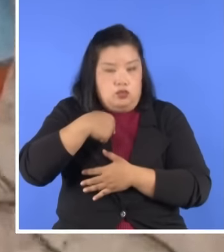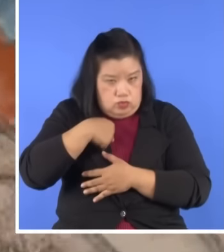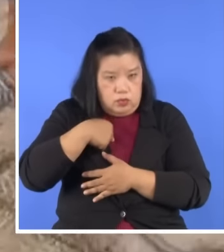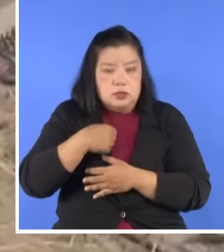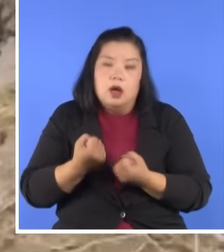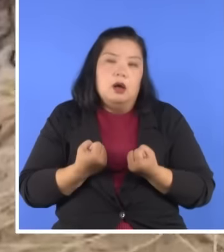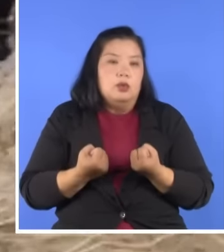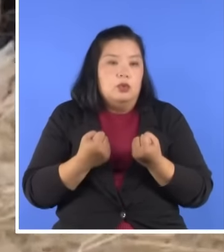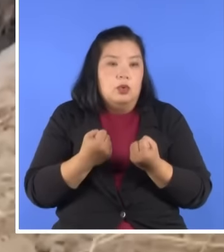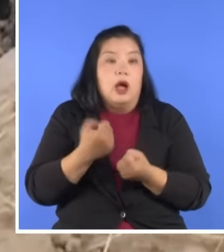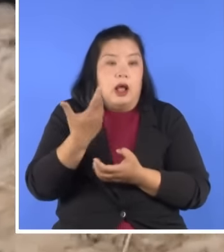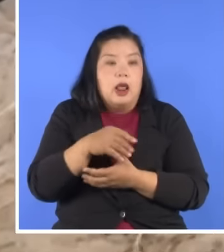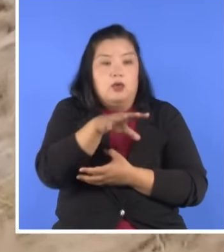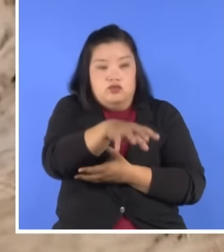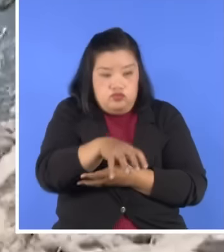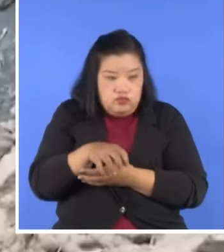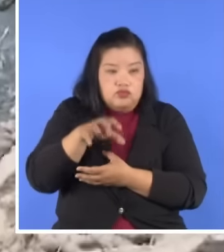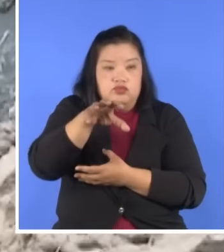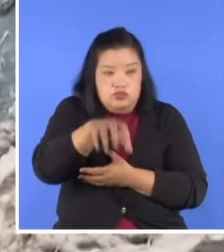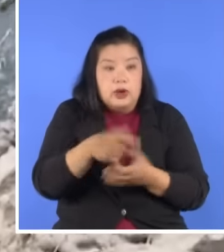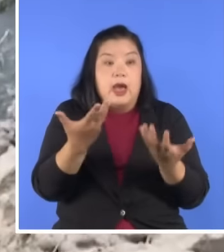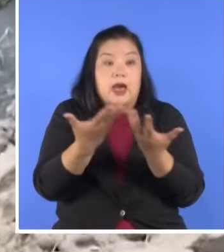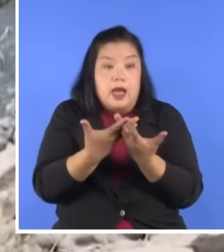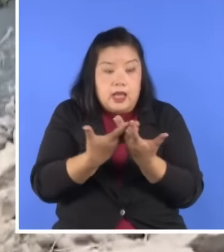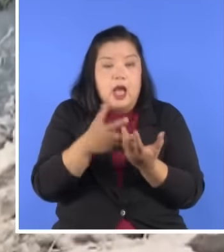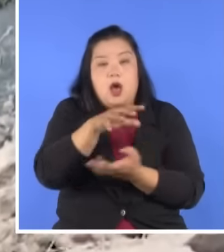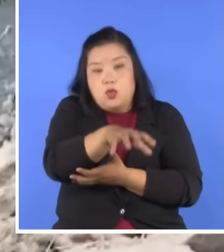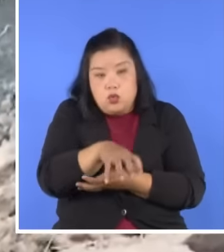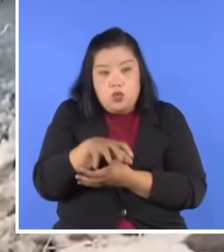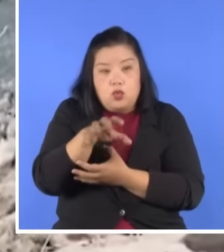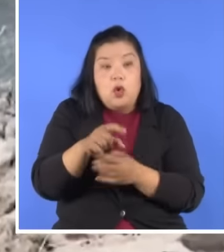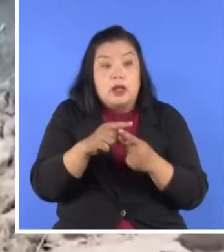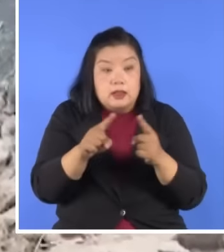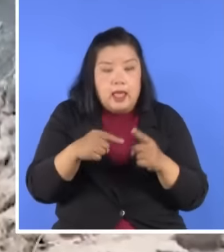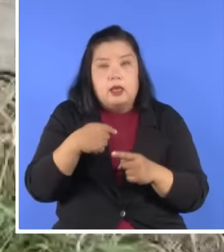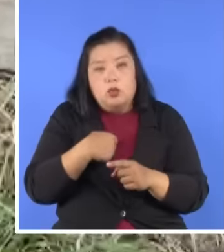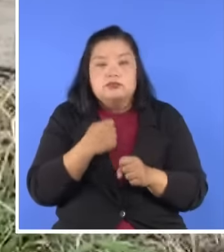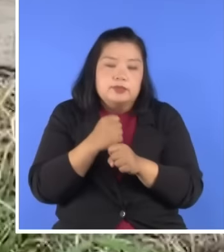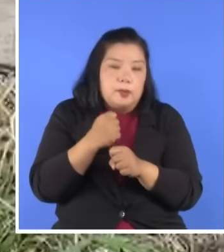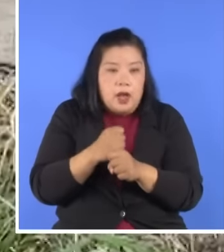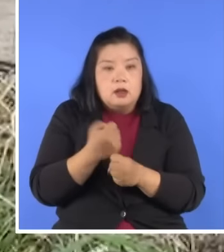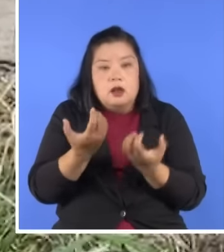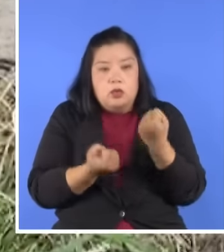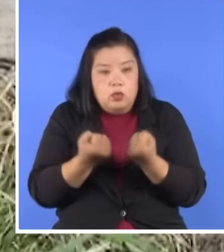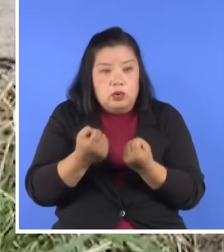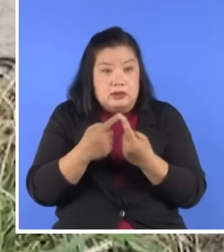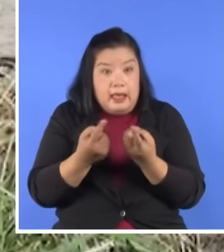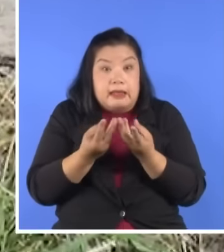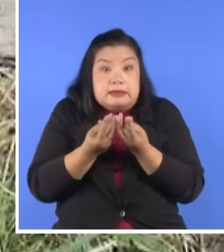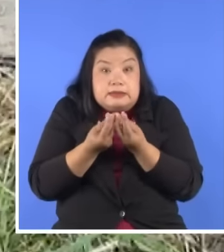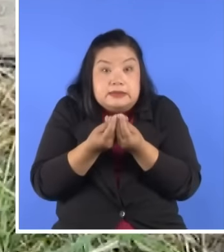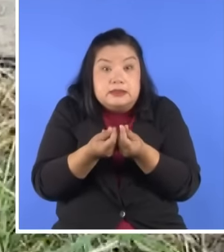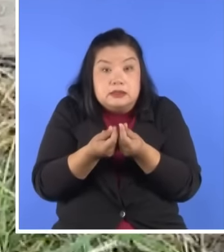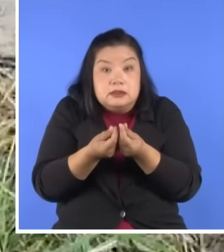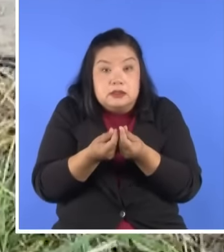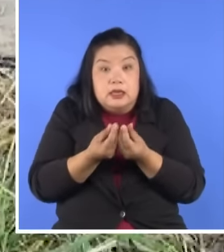ลอกคลองและก็ตักหญ้าออกจากบริเวณบ่อนะครับแต่ระหว่างที่กำลังทำงานอยู่มันเกิดดินสไลด์ทำให้